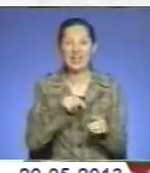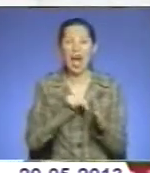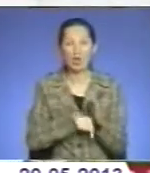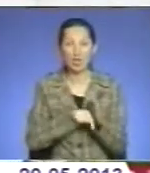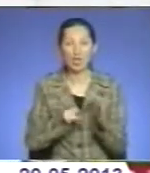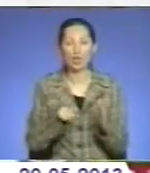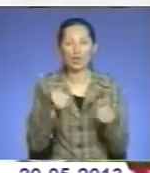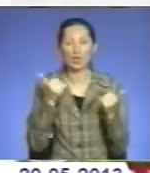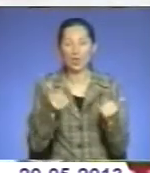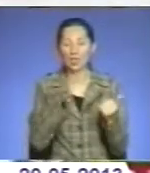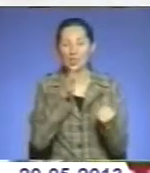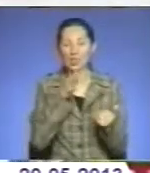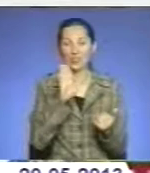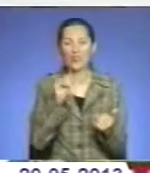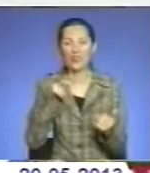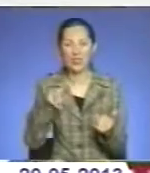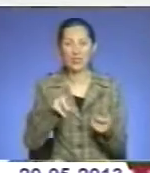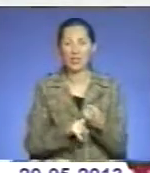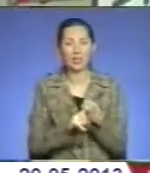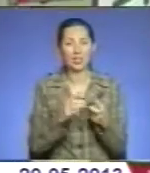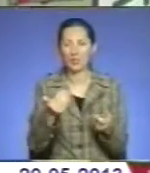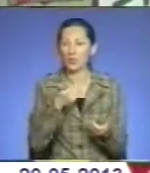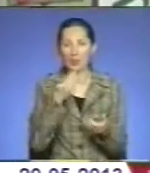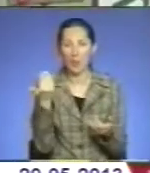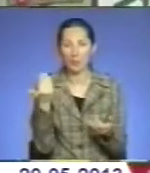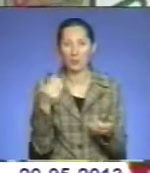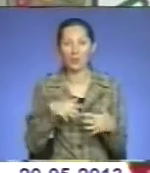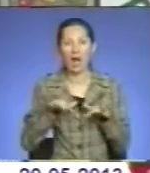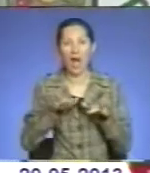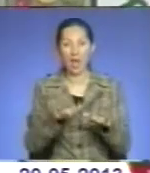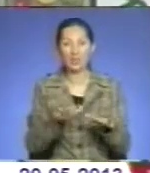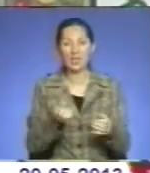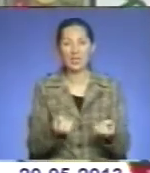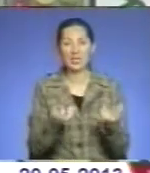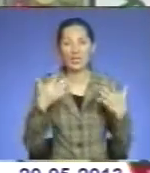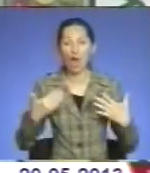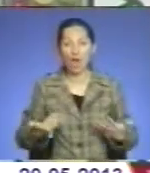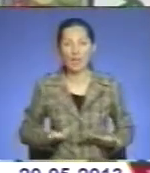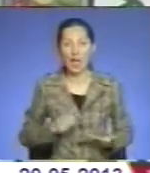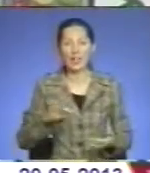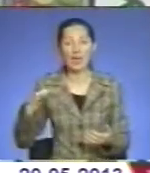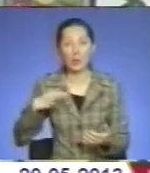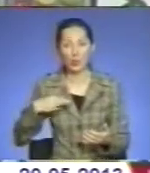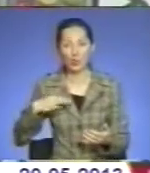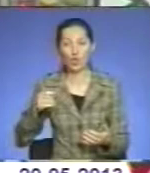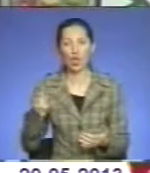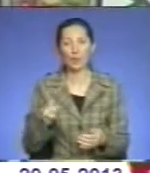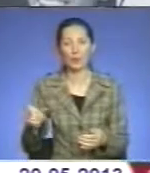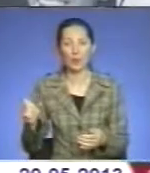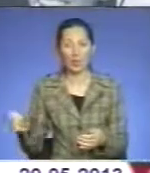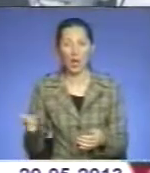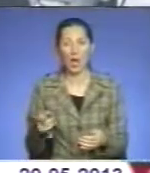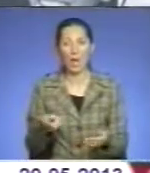Це означає, що на даний час ВІЛ-інфекції у вас немає. Акцією «Світло життя» небайдужі тернополяни привертають увагу до